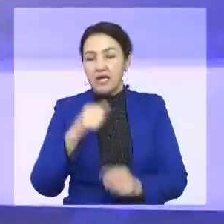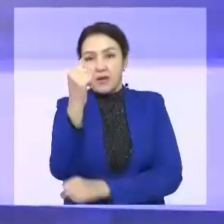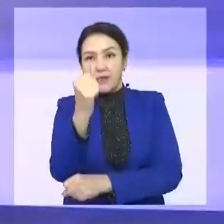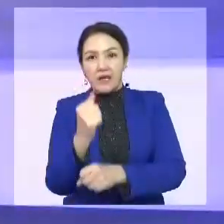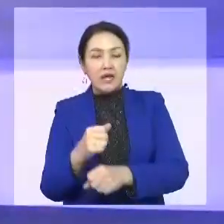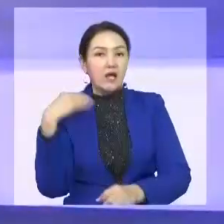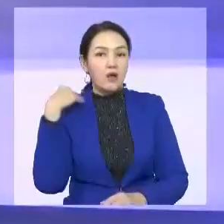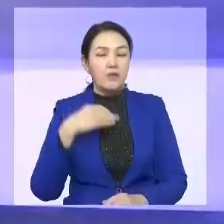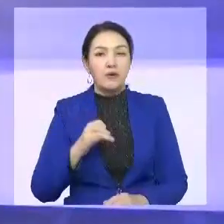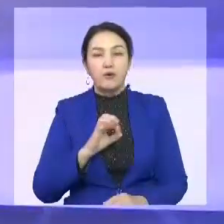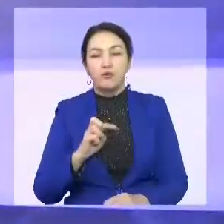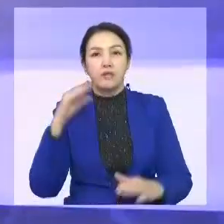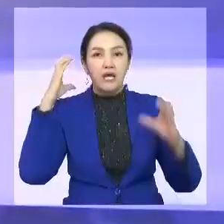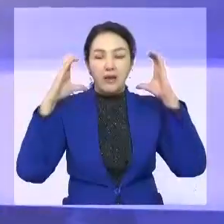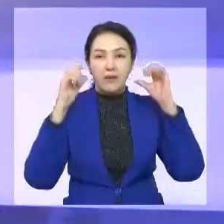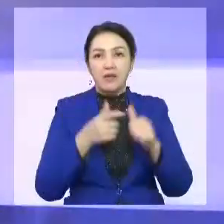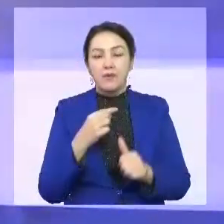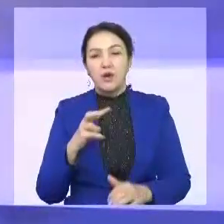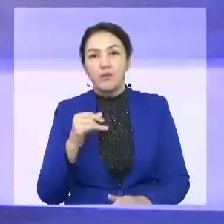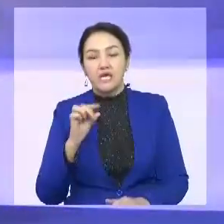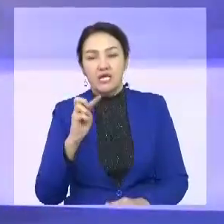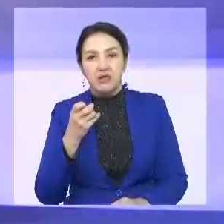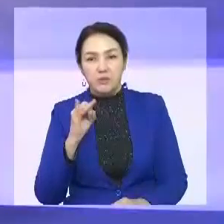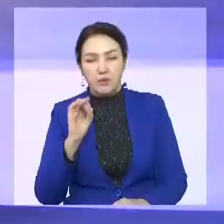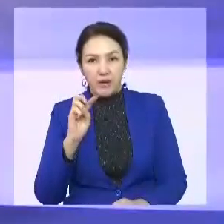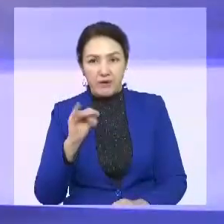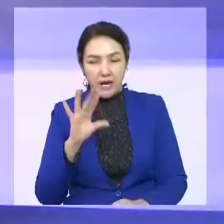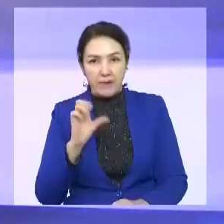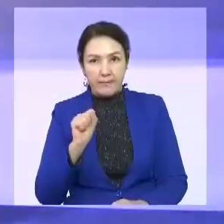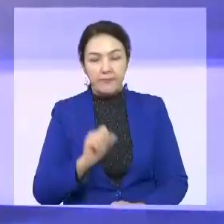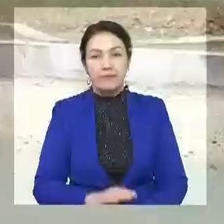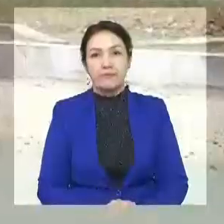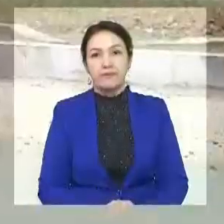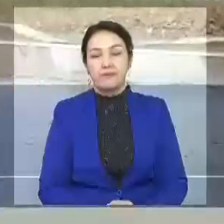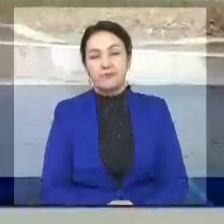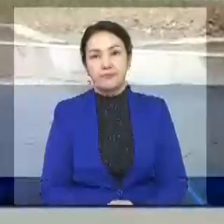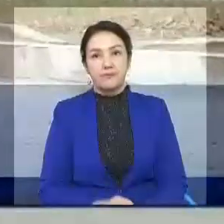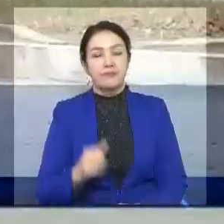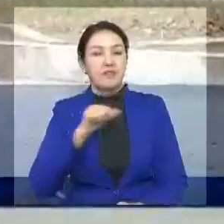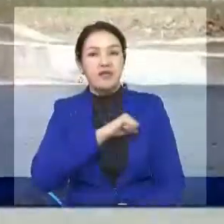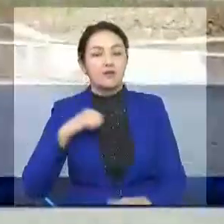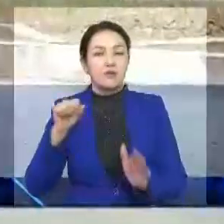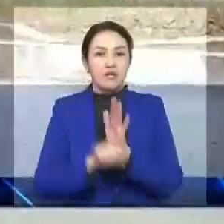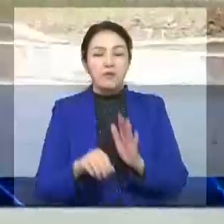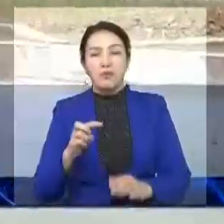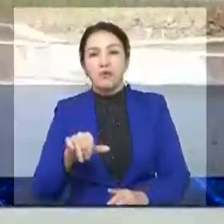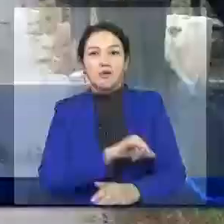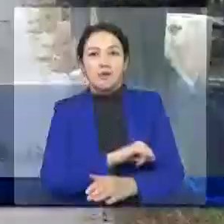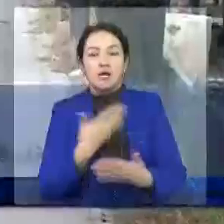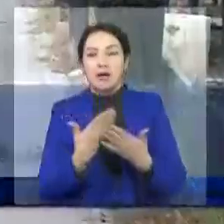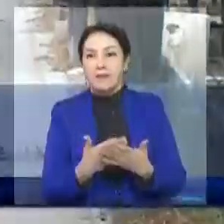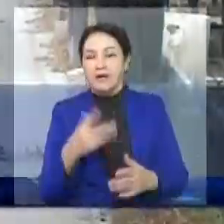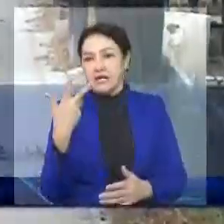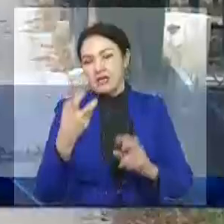сотрудники Актюбинского юридического института имени Мулкиджара Букимбаева. Суицид, буллинг и наркотики. Данные